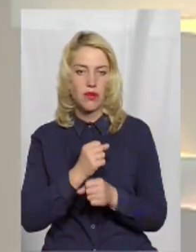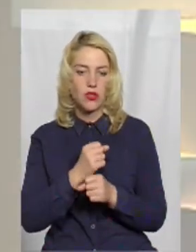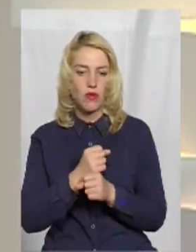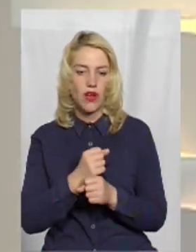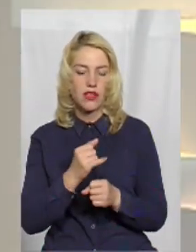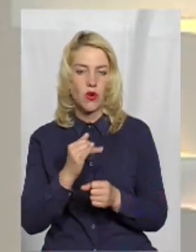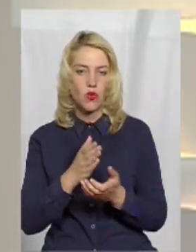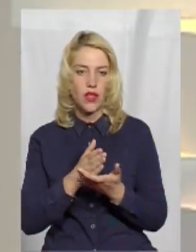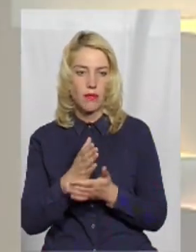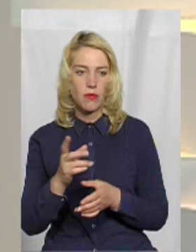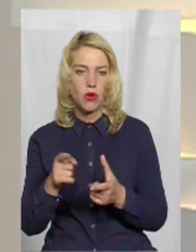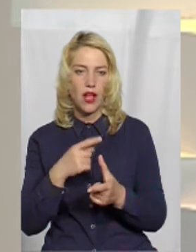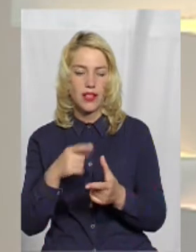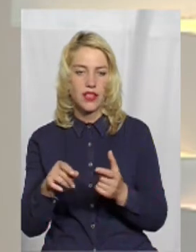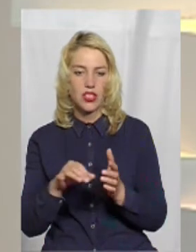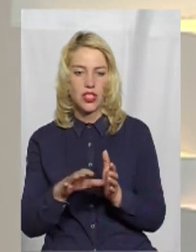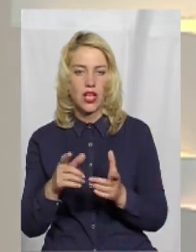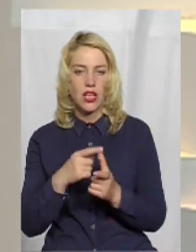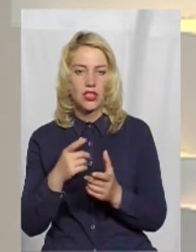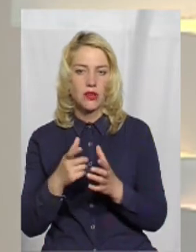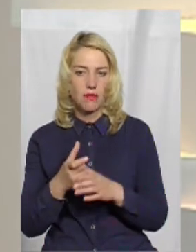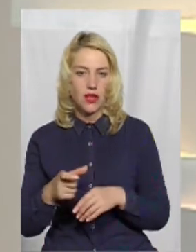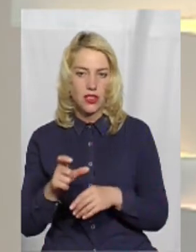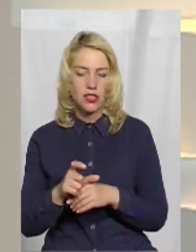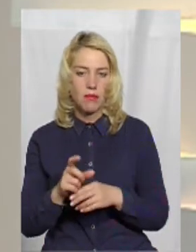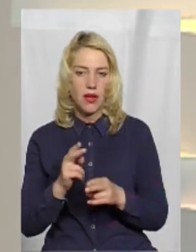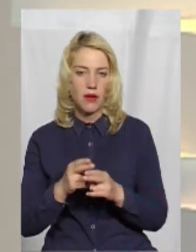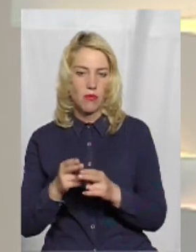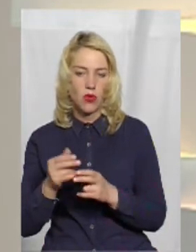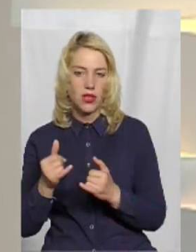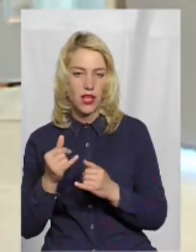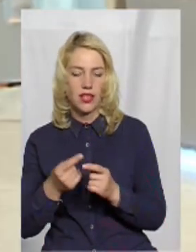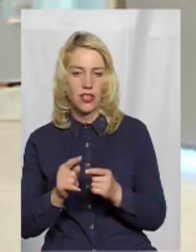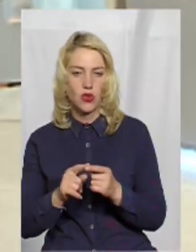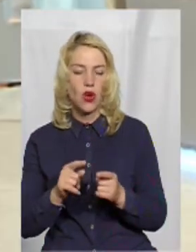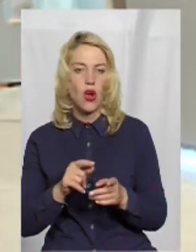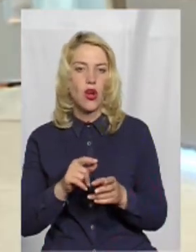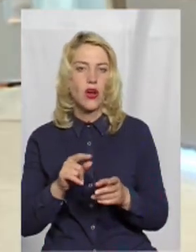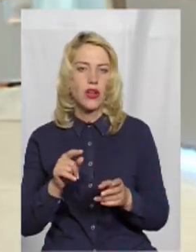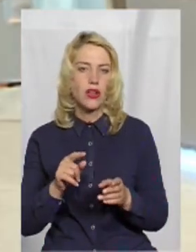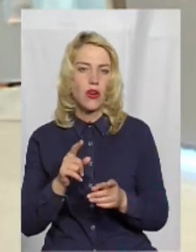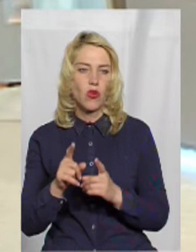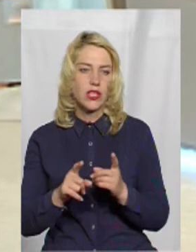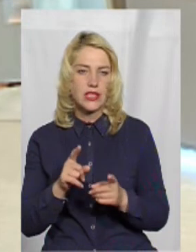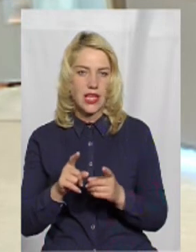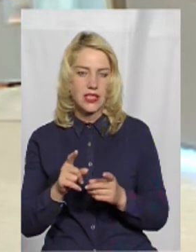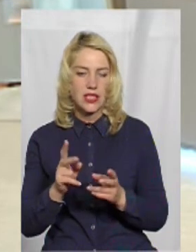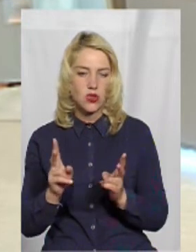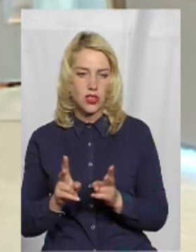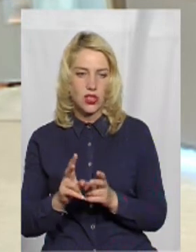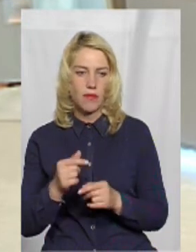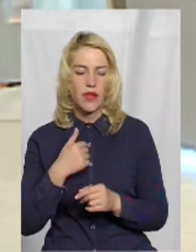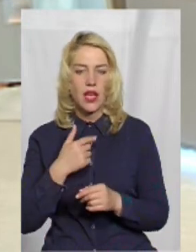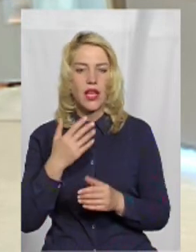джерел енергоефективності чи більше перепон для їх реалізації зустрічає? Ну, я бачаю більше перепон на національному рівні, тому що